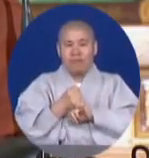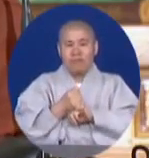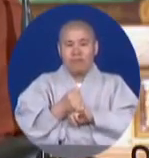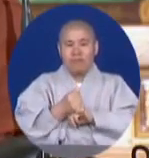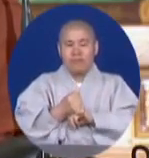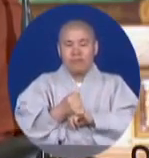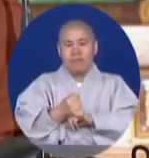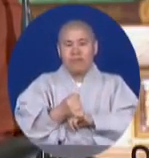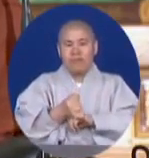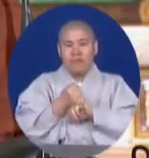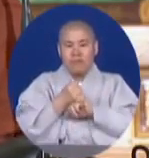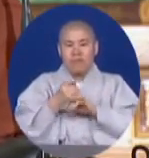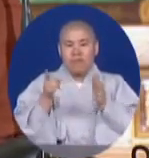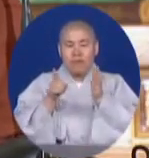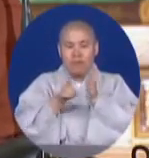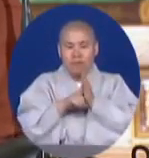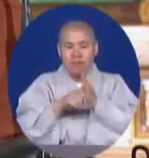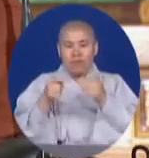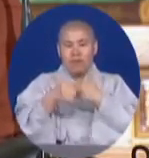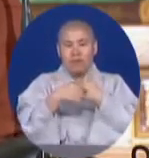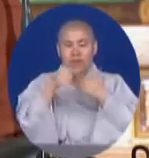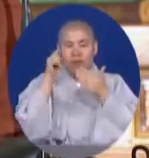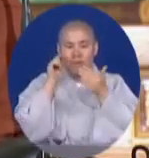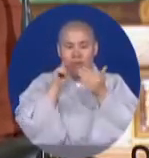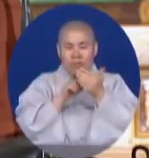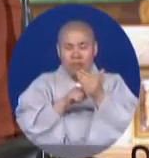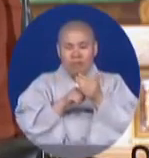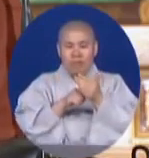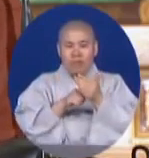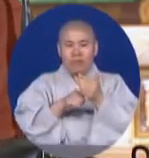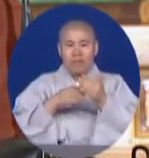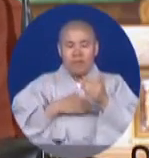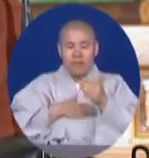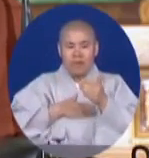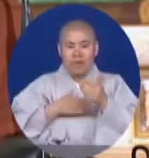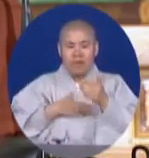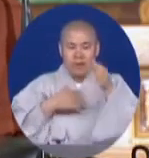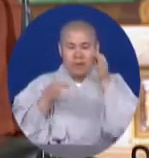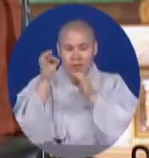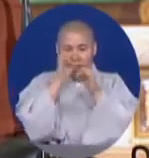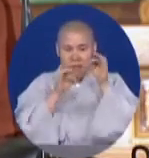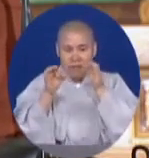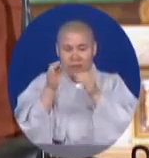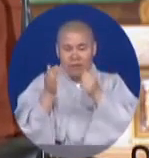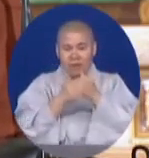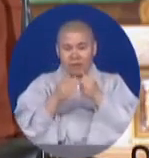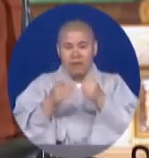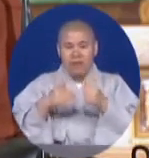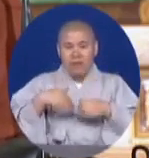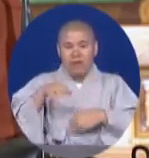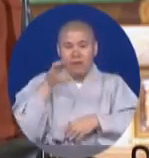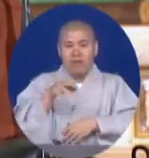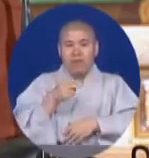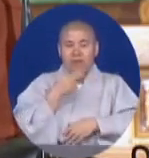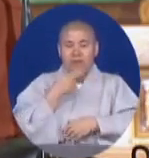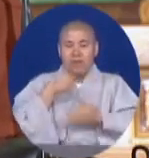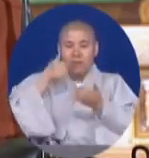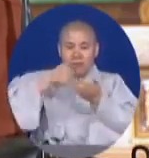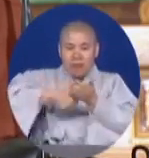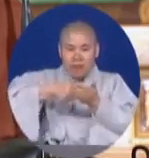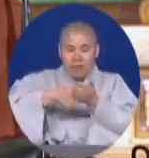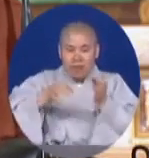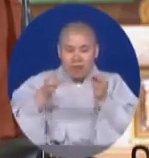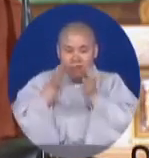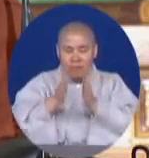절대적으로 믿는 마음으로 하면 나한테서 나를 찾는 거니까 이거 뭐 어디 갈 게 없죠. 절 한 번 더